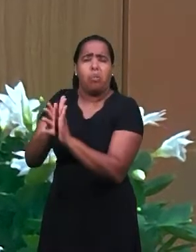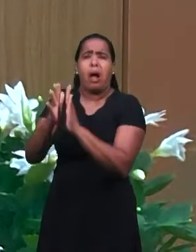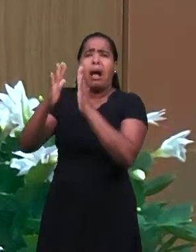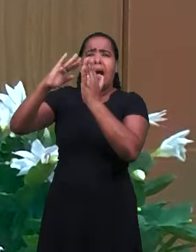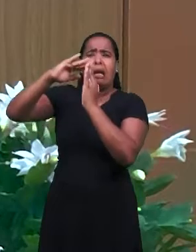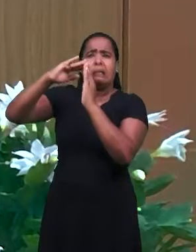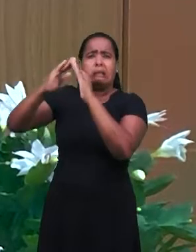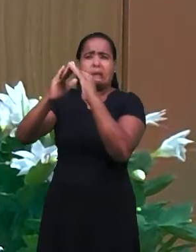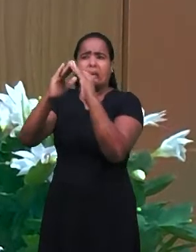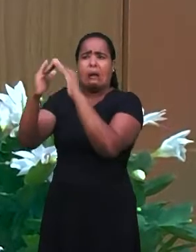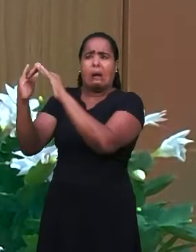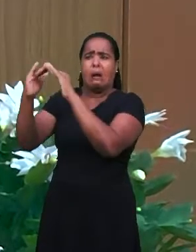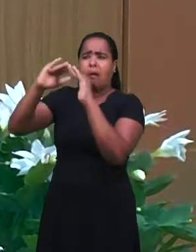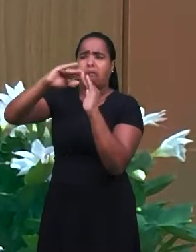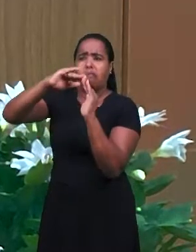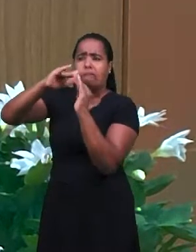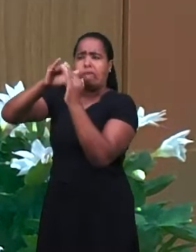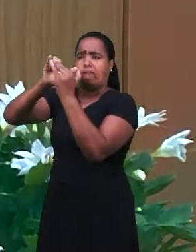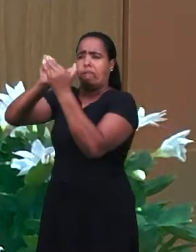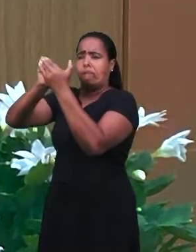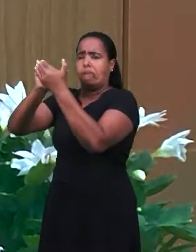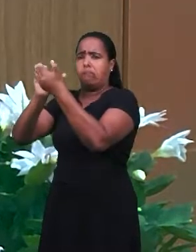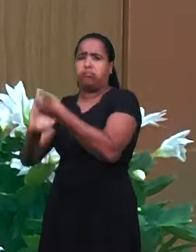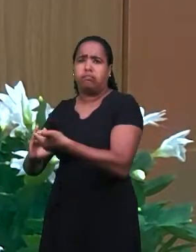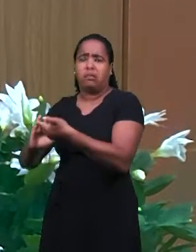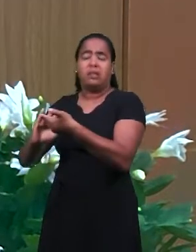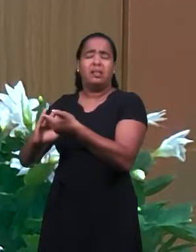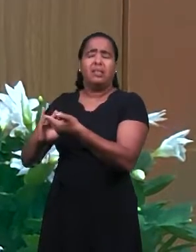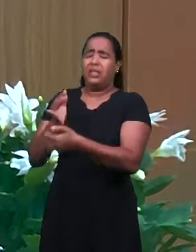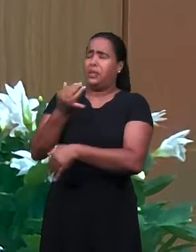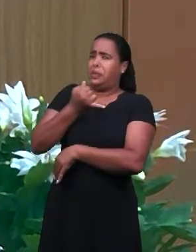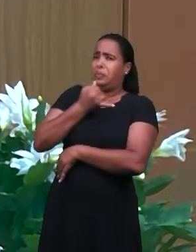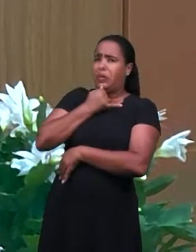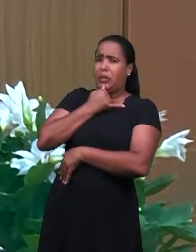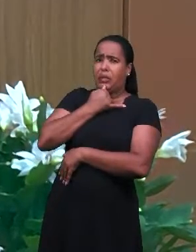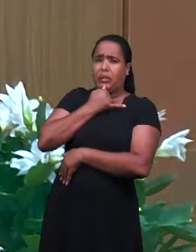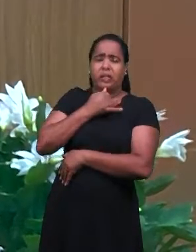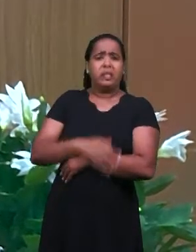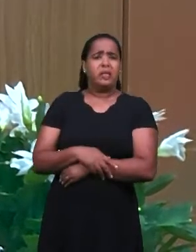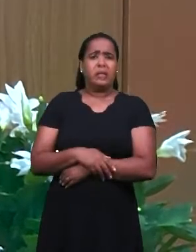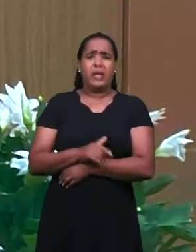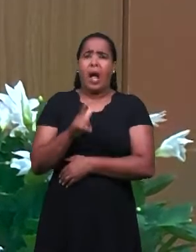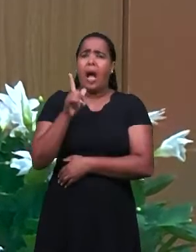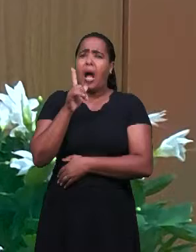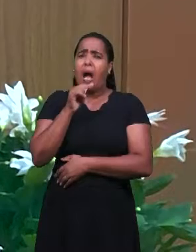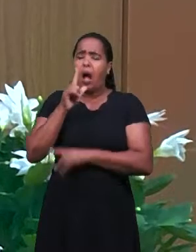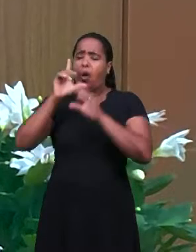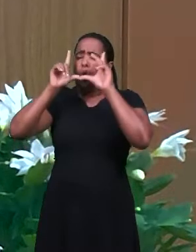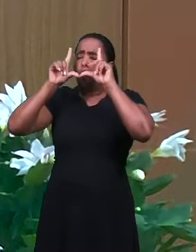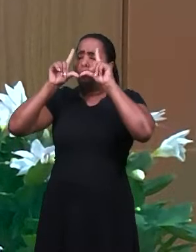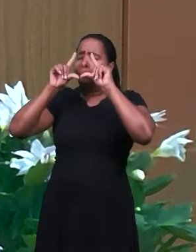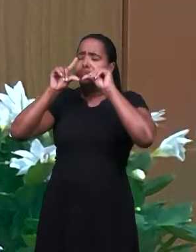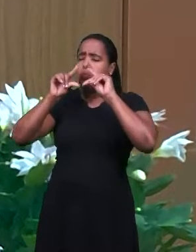были разрушены и были не защищены. Это была очень печальная ситуация.